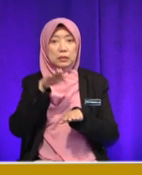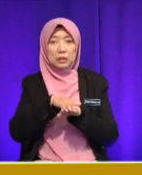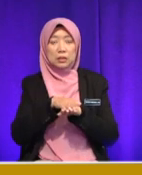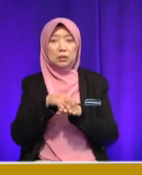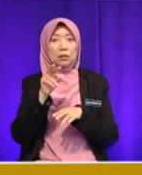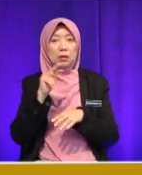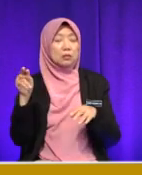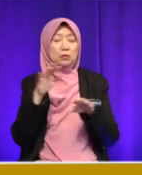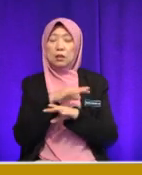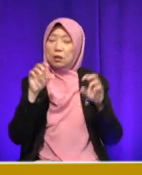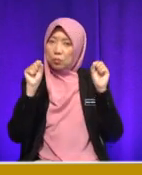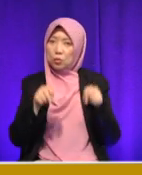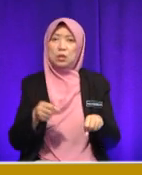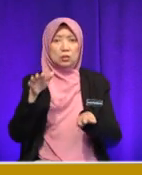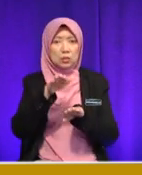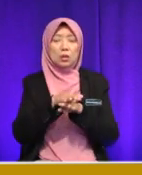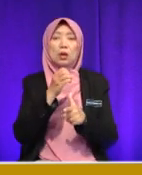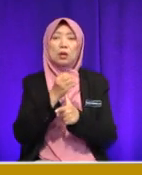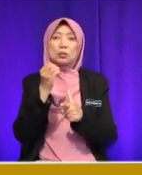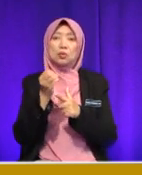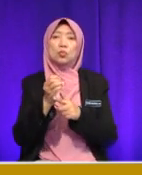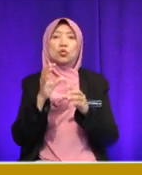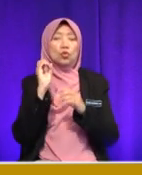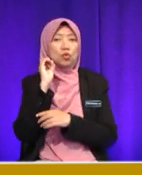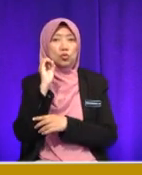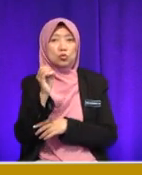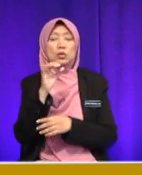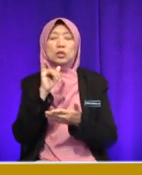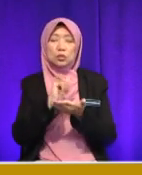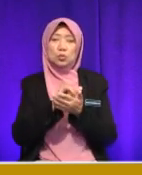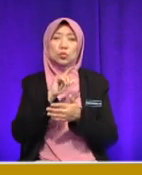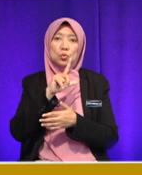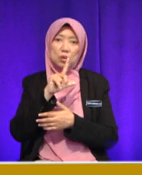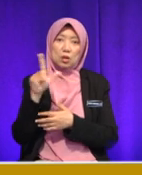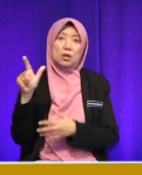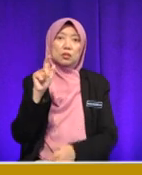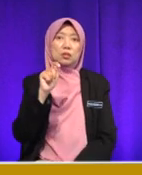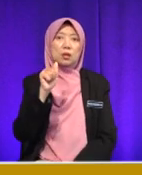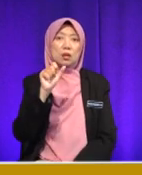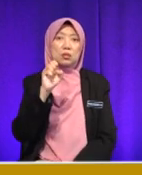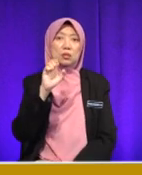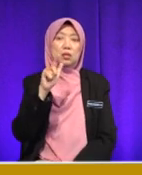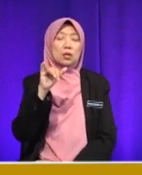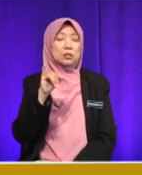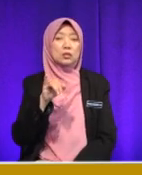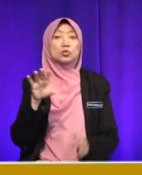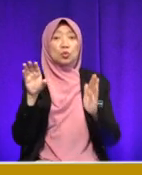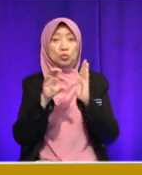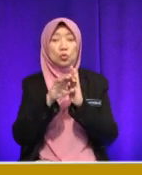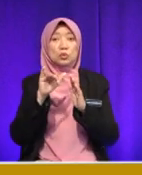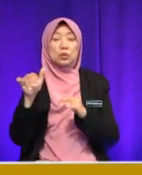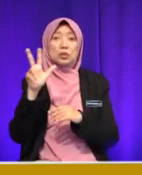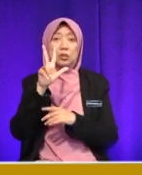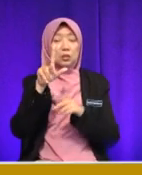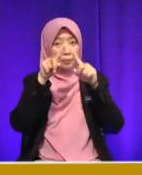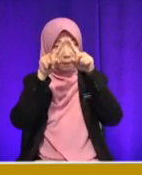atau dia tak boleh ada ruang kosong. Itulah maksud teselasi. Contoh adalah kita boleh lihat teselasi tiga